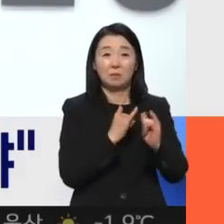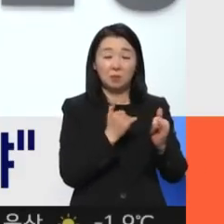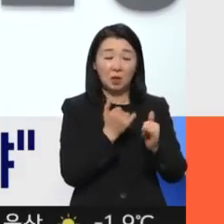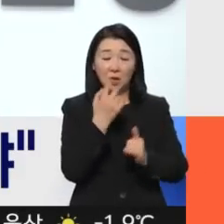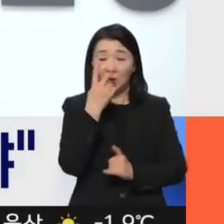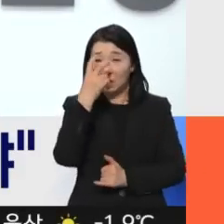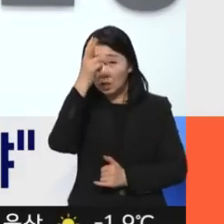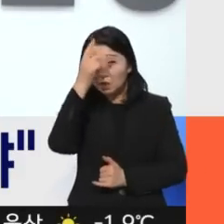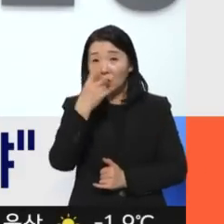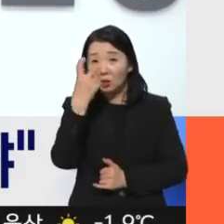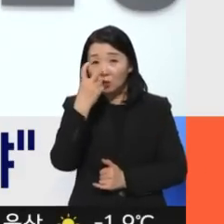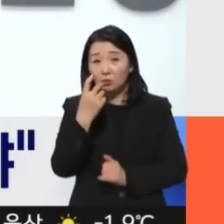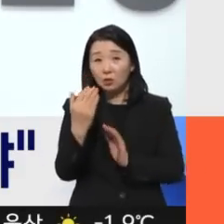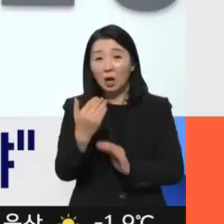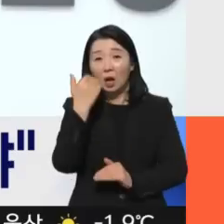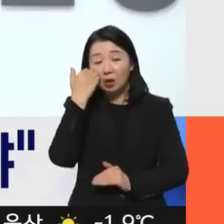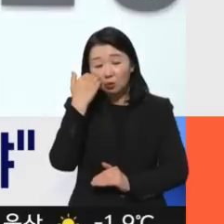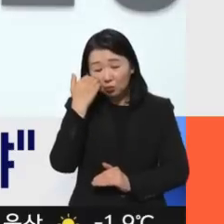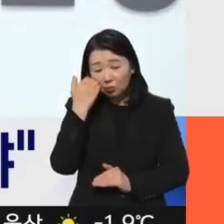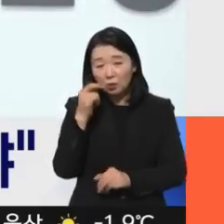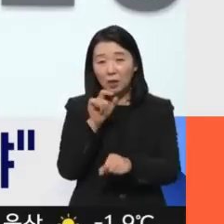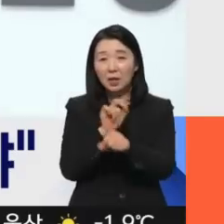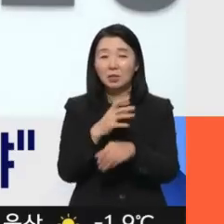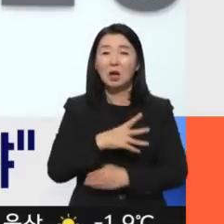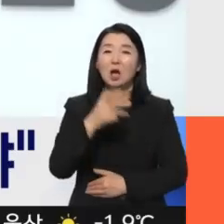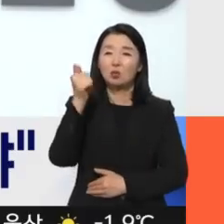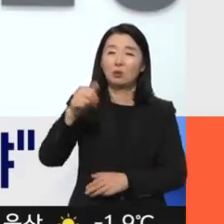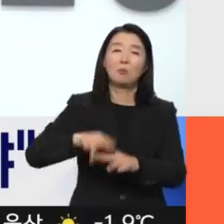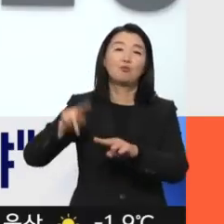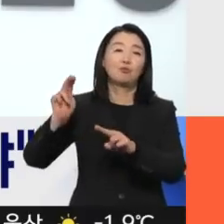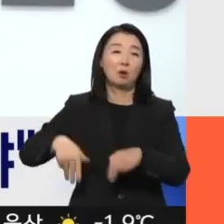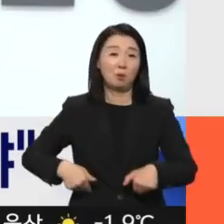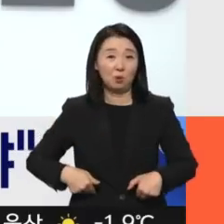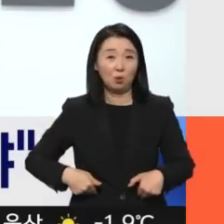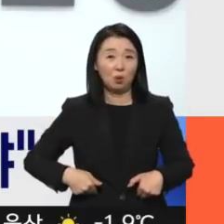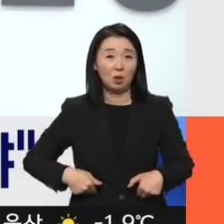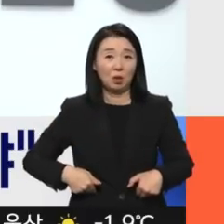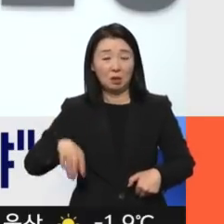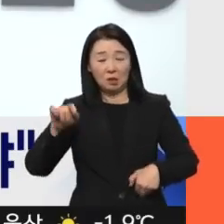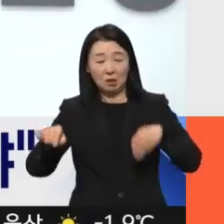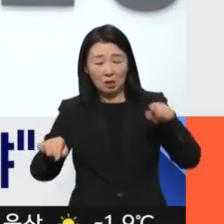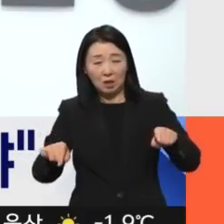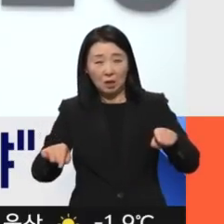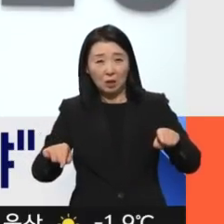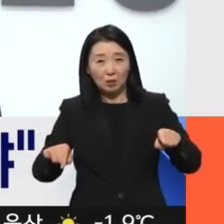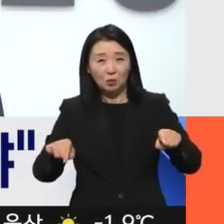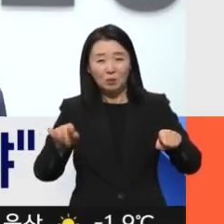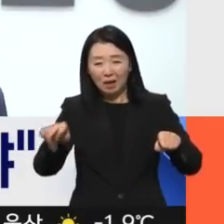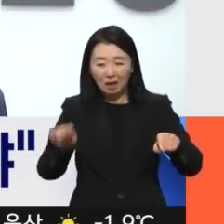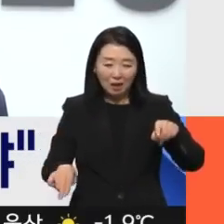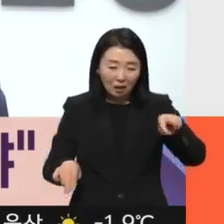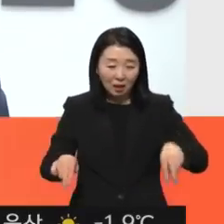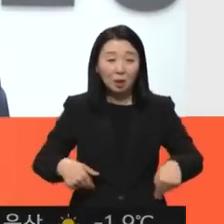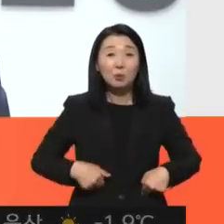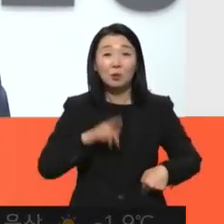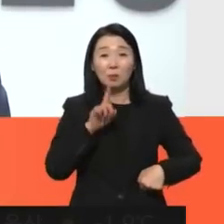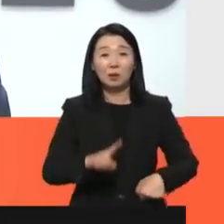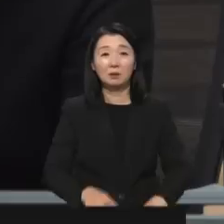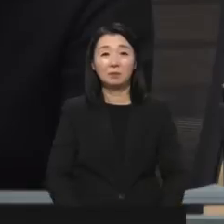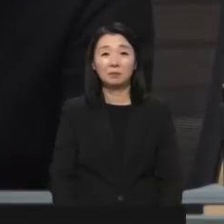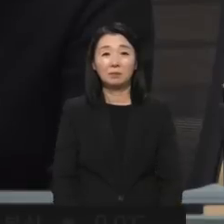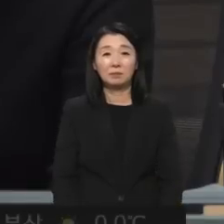경찰 수사의 대상이 될 수 있는 이상민 장관 역시 물러나야 한다고 했는데요. 양쪽이 한 발씩 물러나야 한다는 주장입니다.